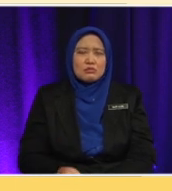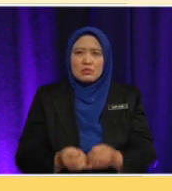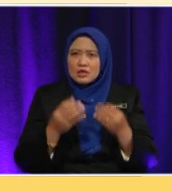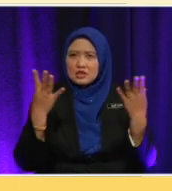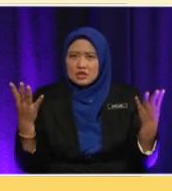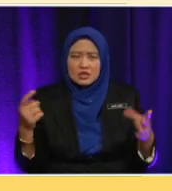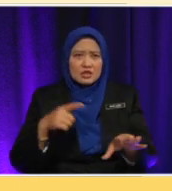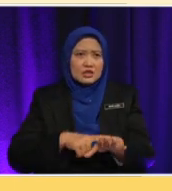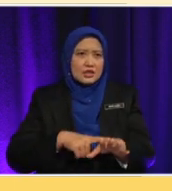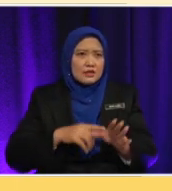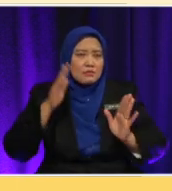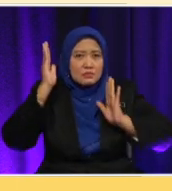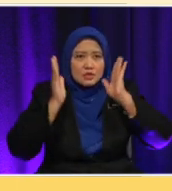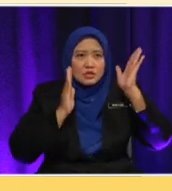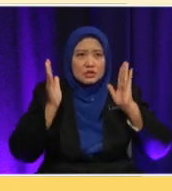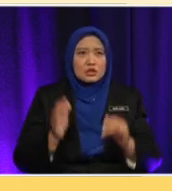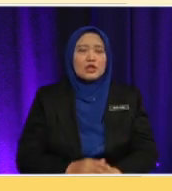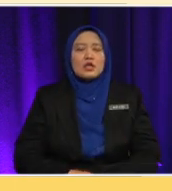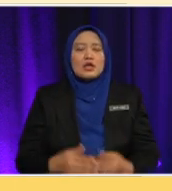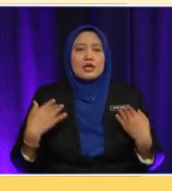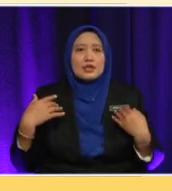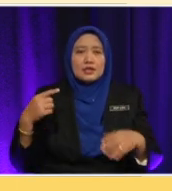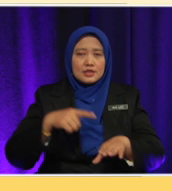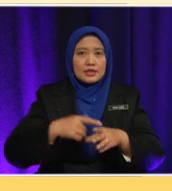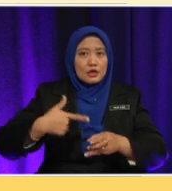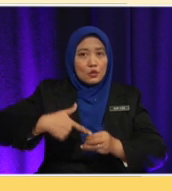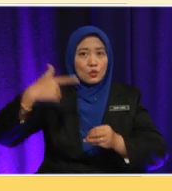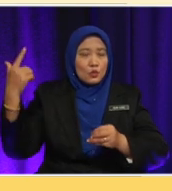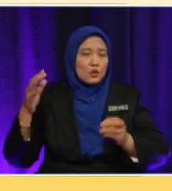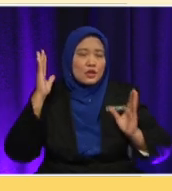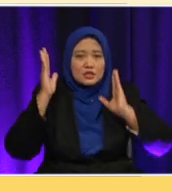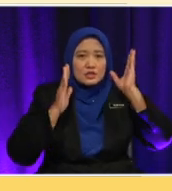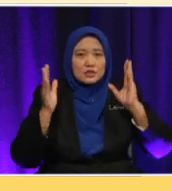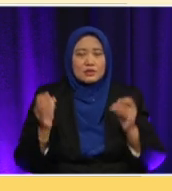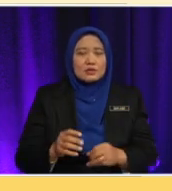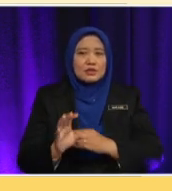tapi bila kipas Oke dia akan menghidupkan bencana